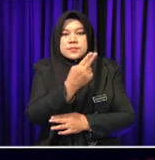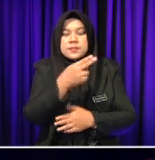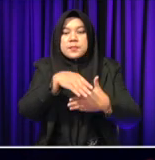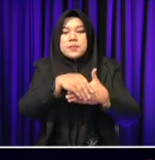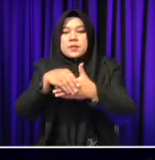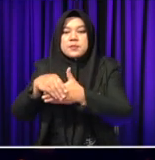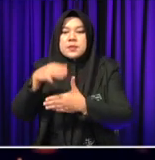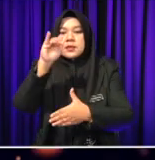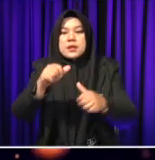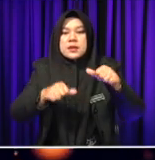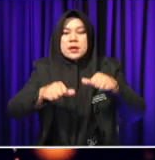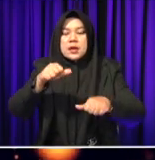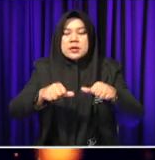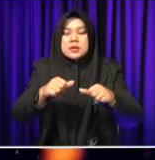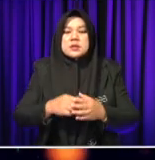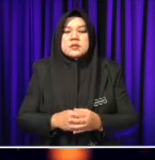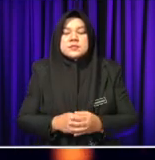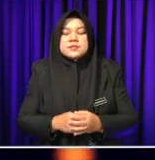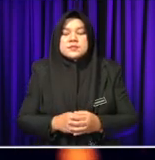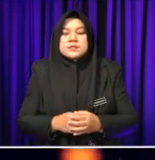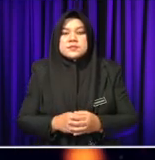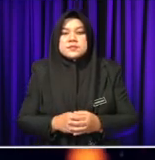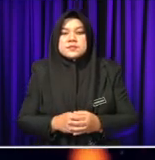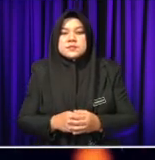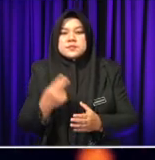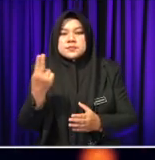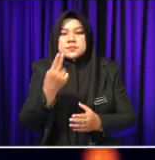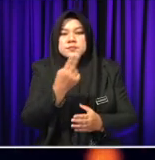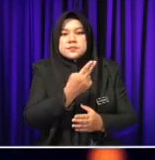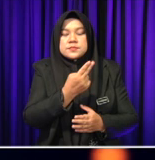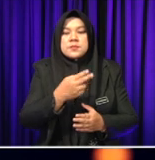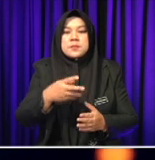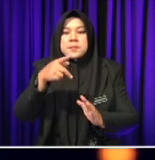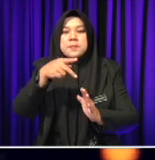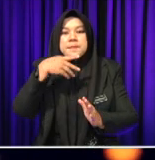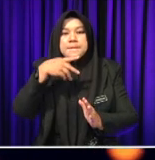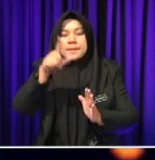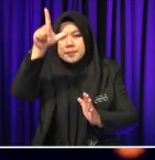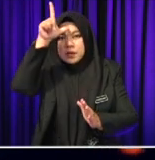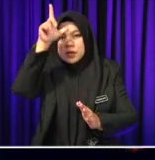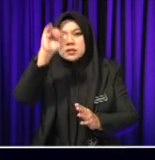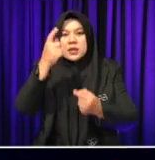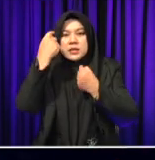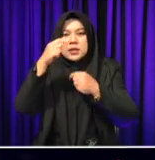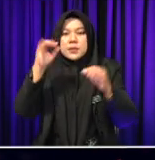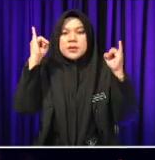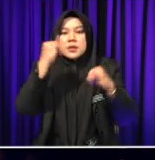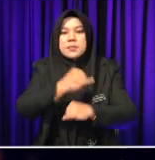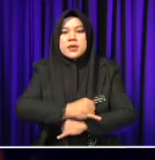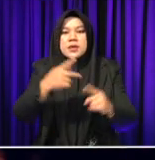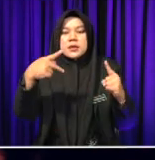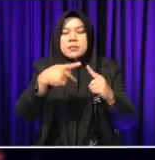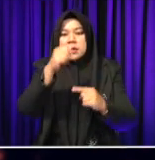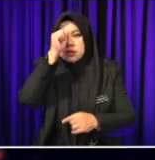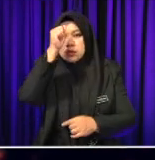yang adilabun nasi ibadatibihi dan pemuda yang hidupnya taat beribadah kepada Allah